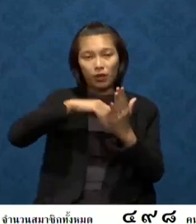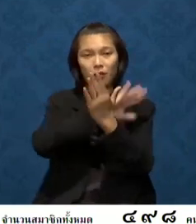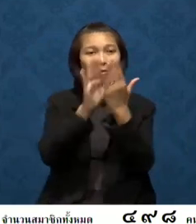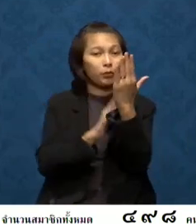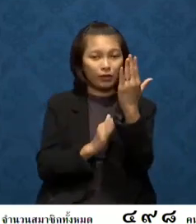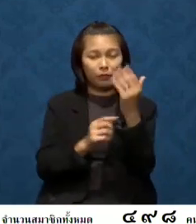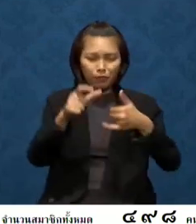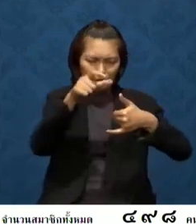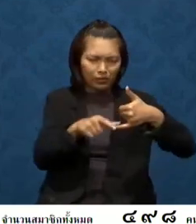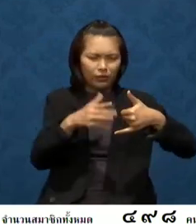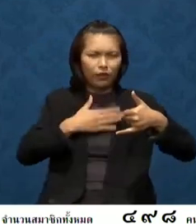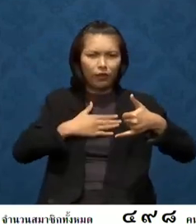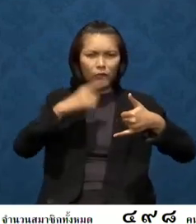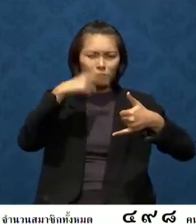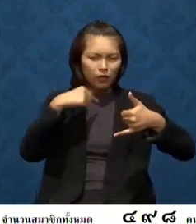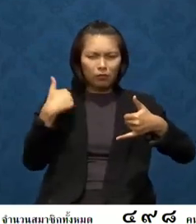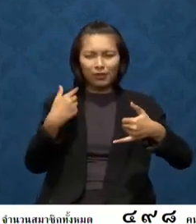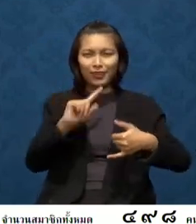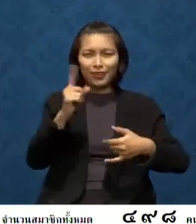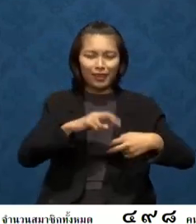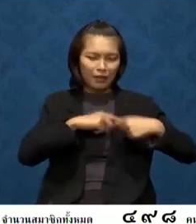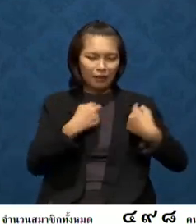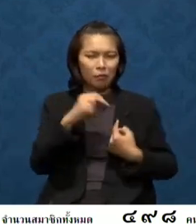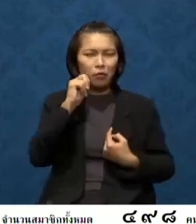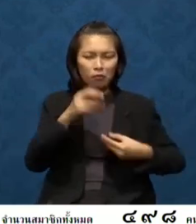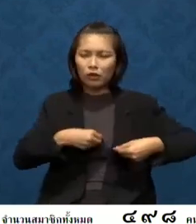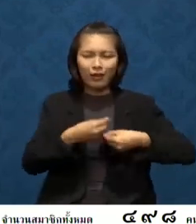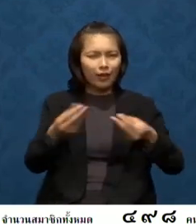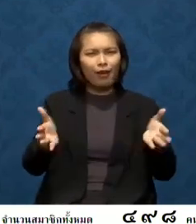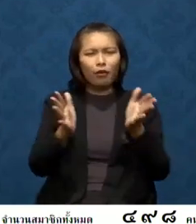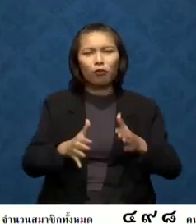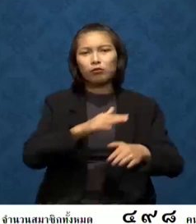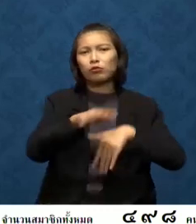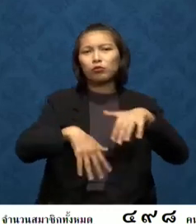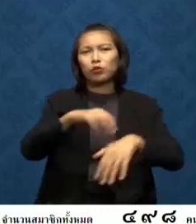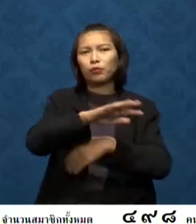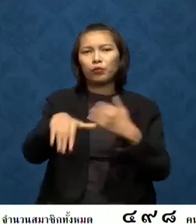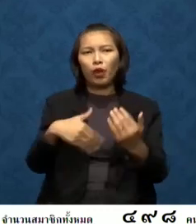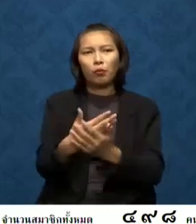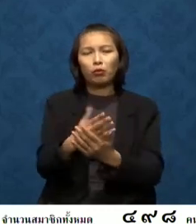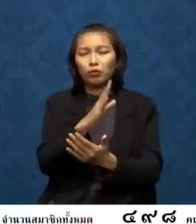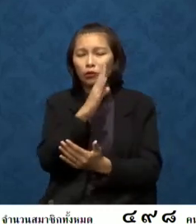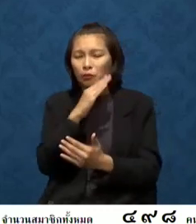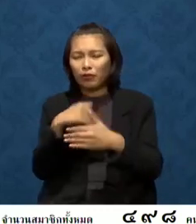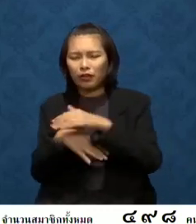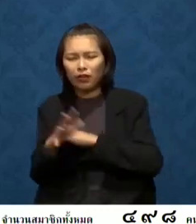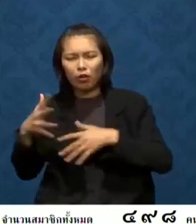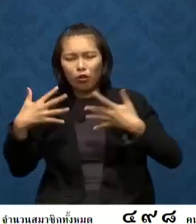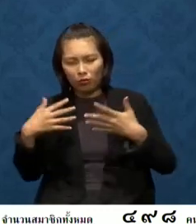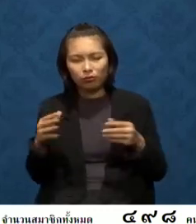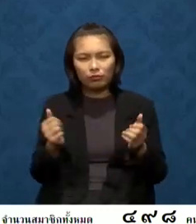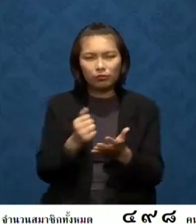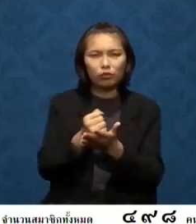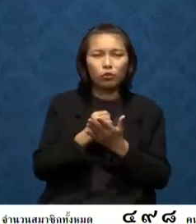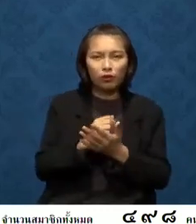นิสัยของคนไทยนี่มีความเอื้อเฟื้อเผื่อแผ่ต่อทุกคนที่หนีร้อนมาพึ่งเย็น